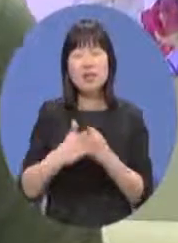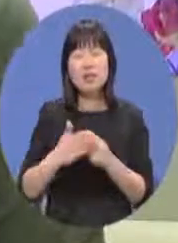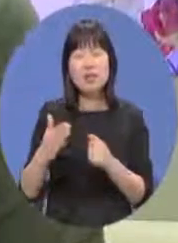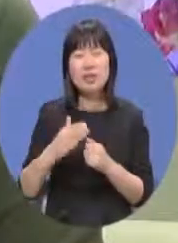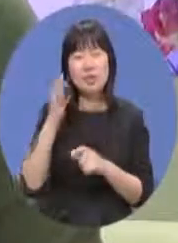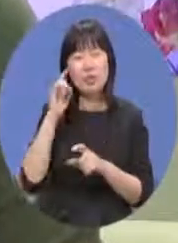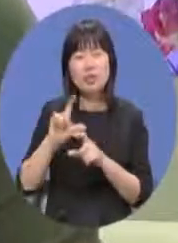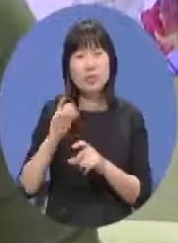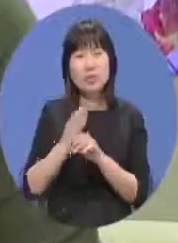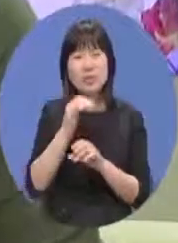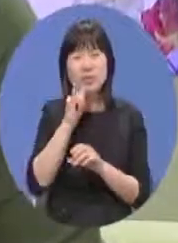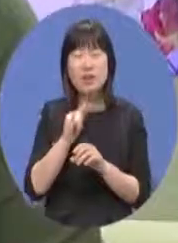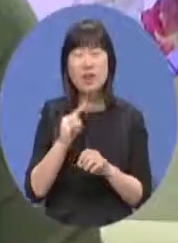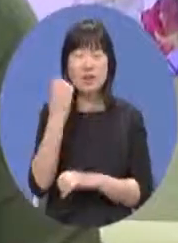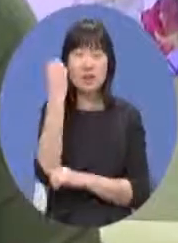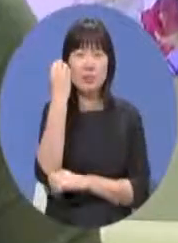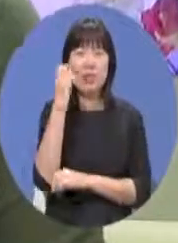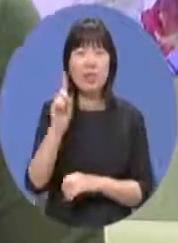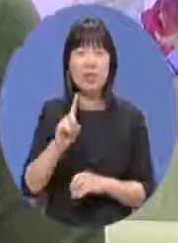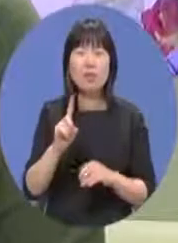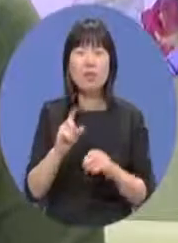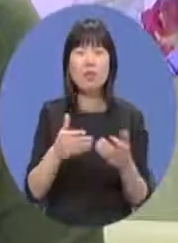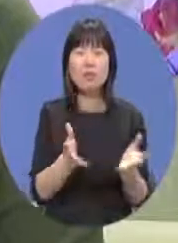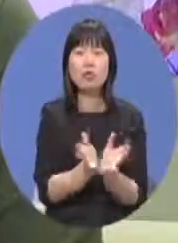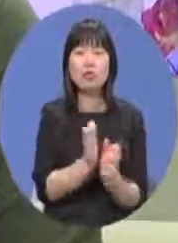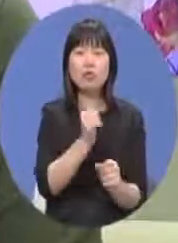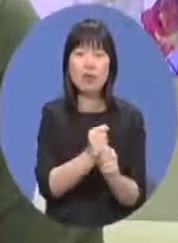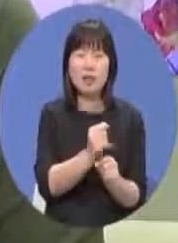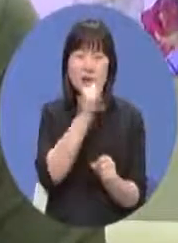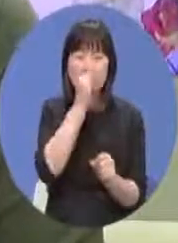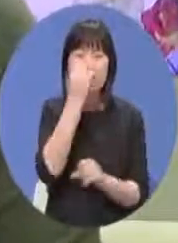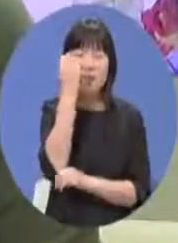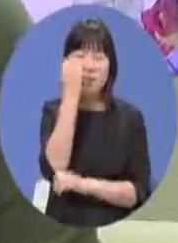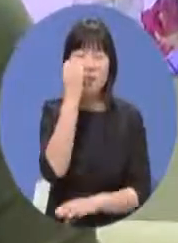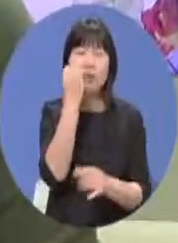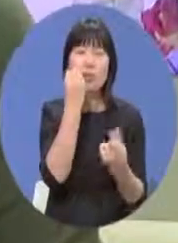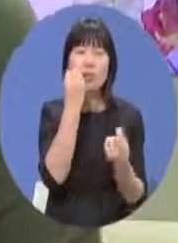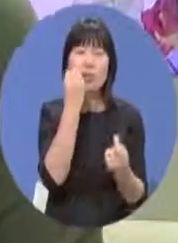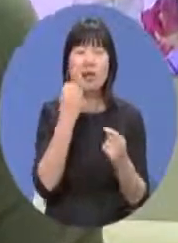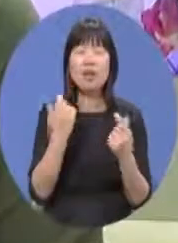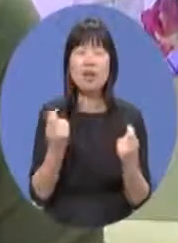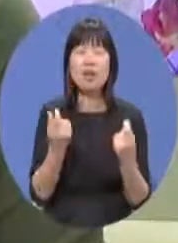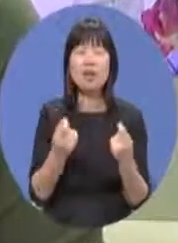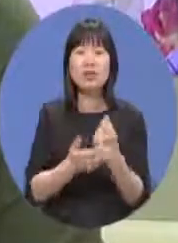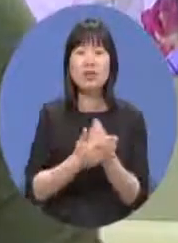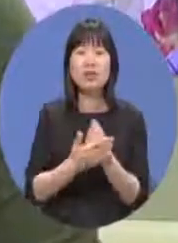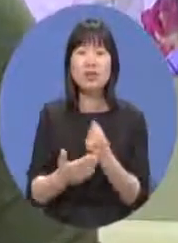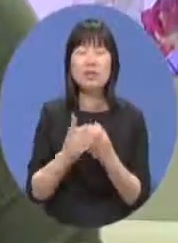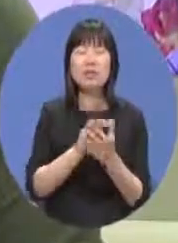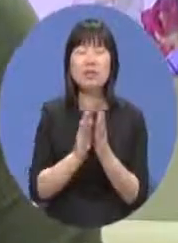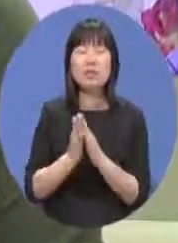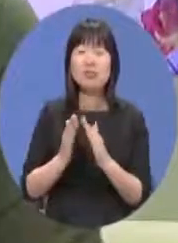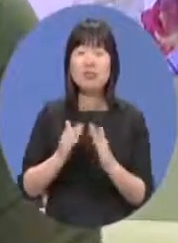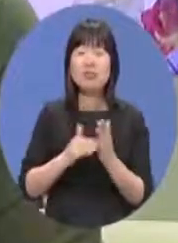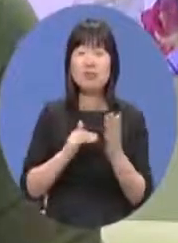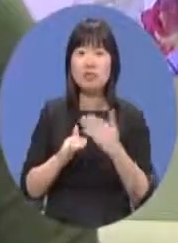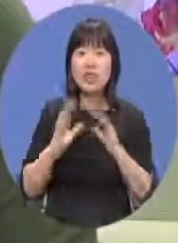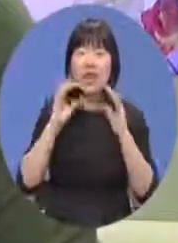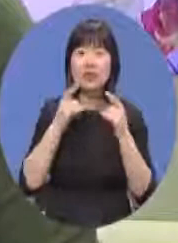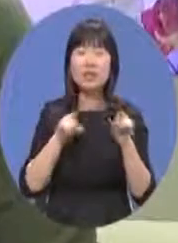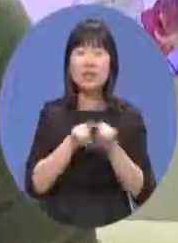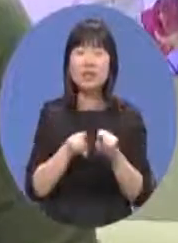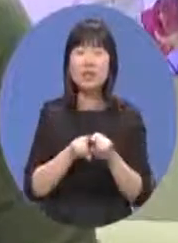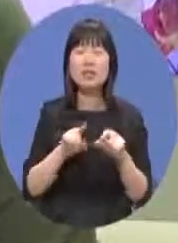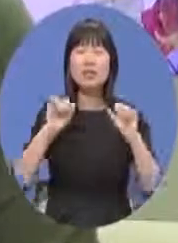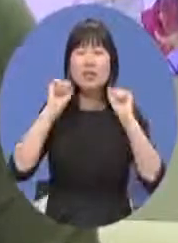있는데요. 기본적으로는 그래도 어떤 그룹이 형성되는 것들이 이제 기본이 되잖아요. 그러다 보니까 이제 유치원 후에 아이들이 같이